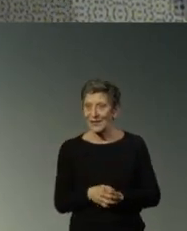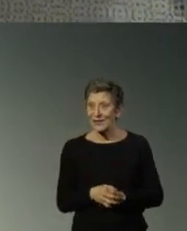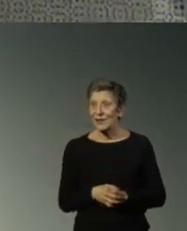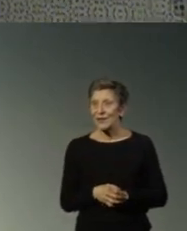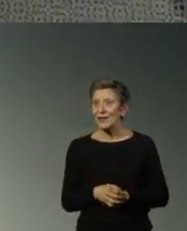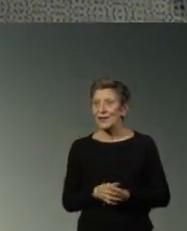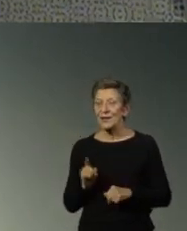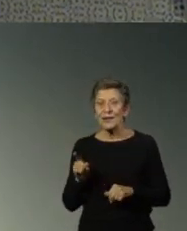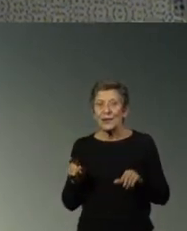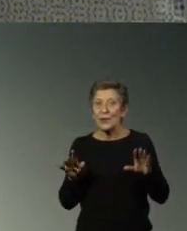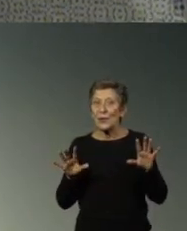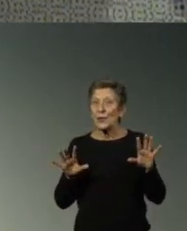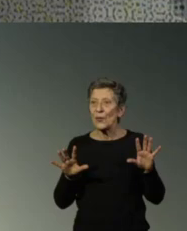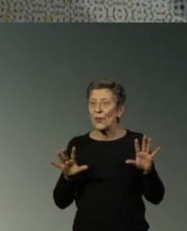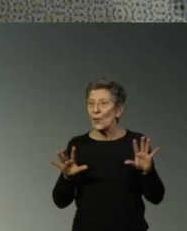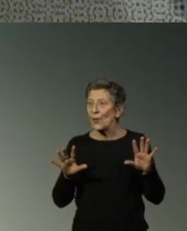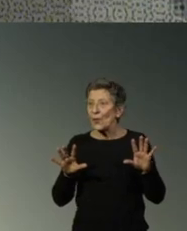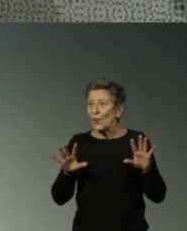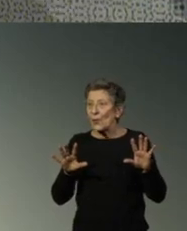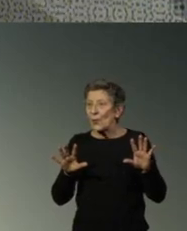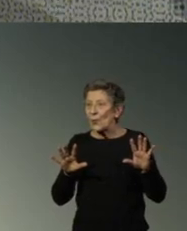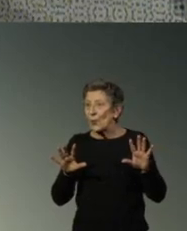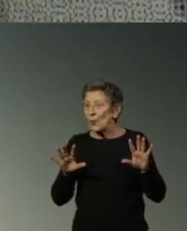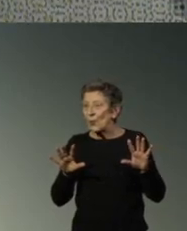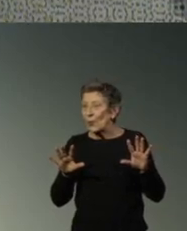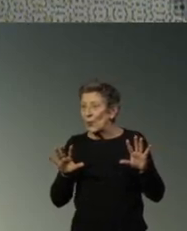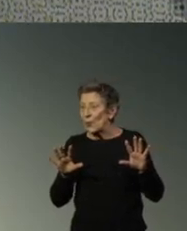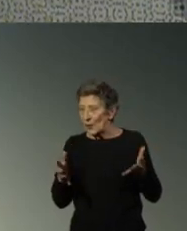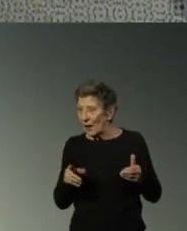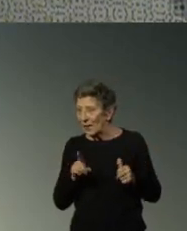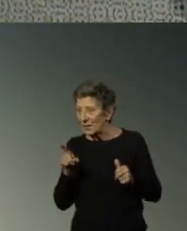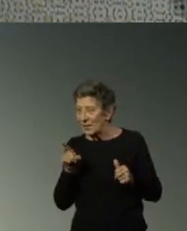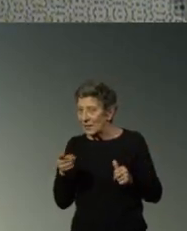Peut-être j'ai zappé, mais Sus Crofa, c'est le sanglier. Peut-être, je ne sais pas si vous l'avez dit, ouais, pour qu'on comprenne.